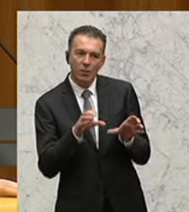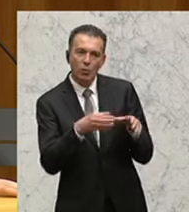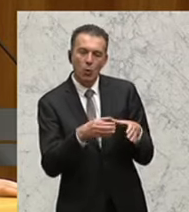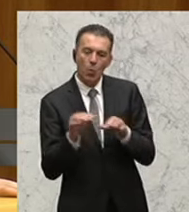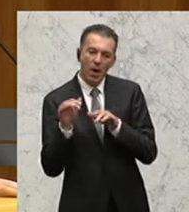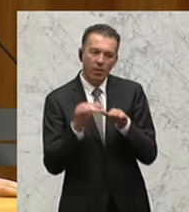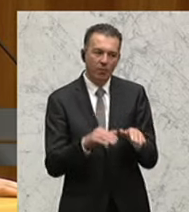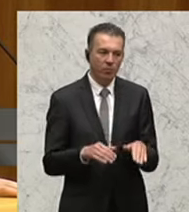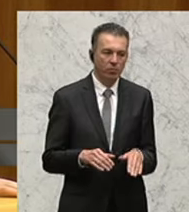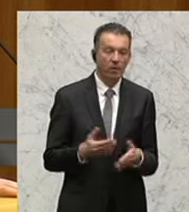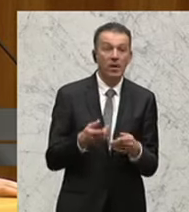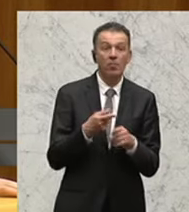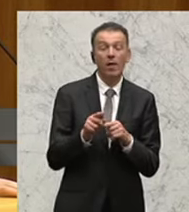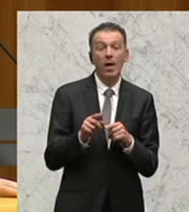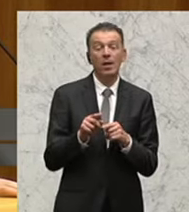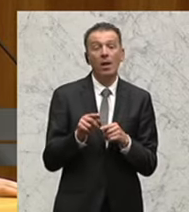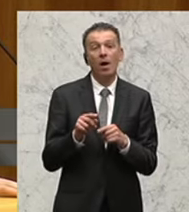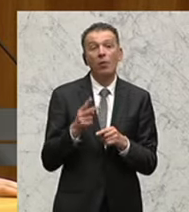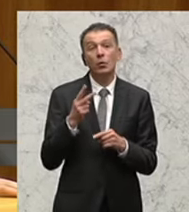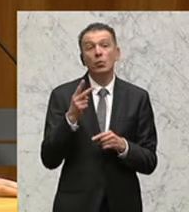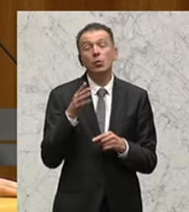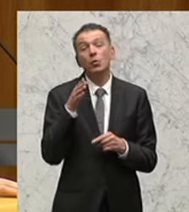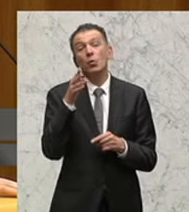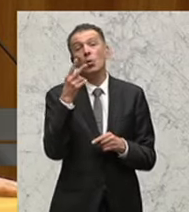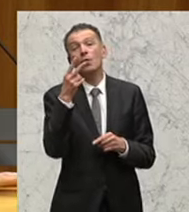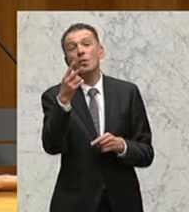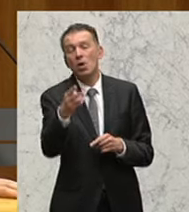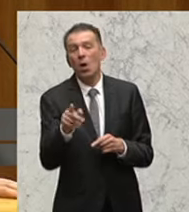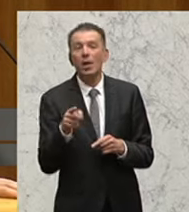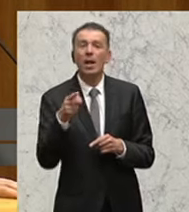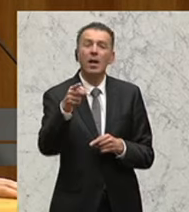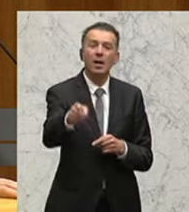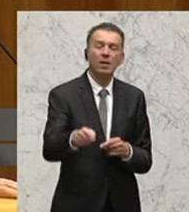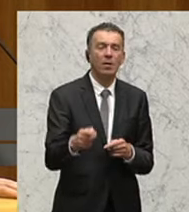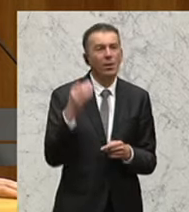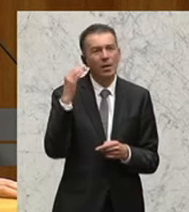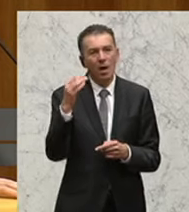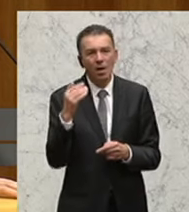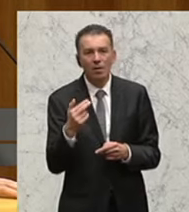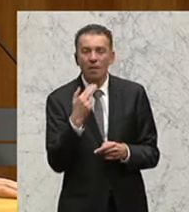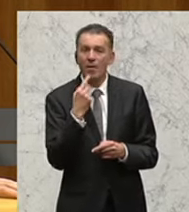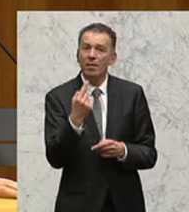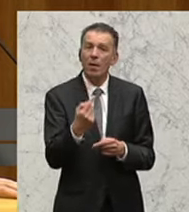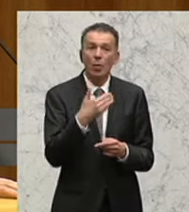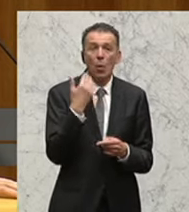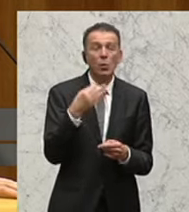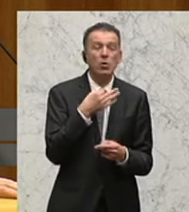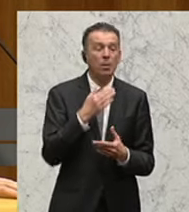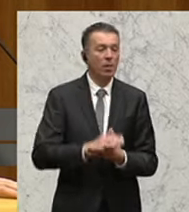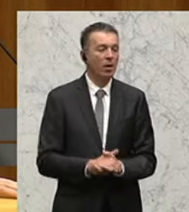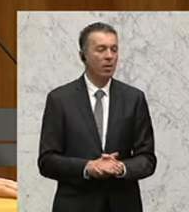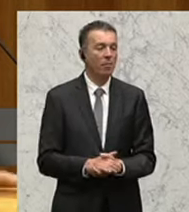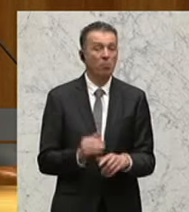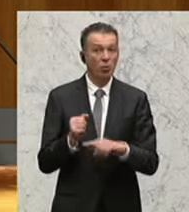dass man das Ganze mal auf die lange Frist betrachtet und auch über jene nachdenkt, die noch keine Stimme haben.